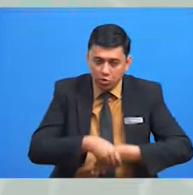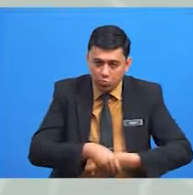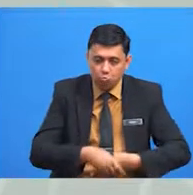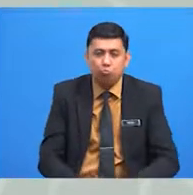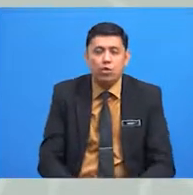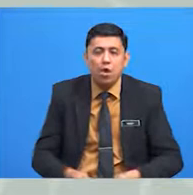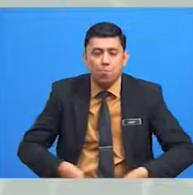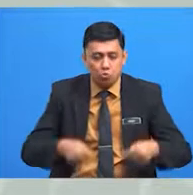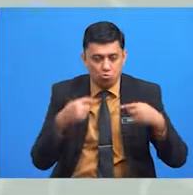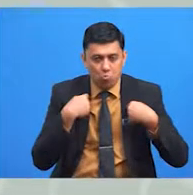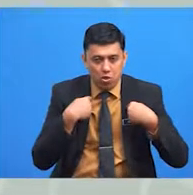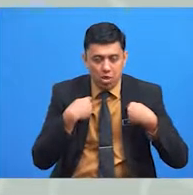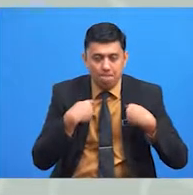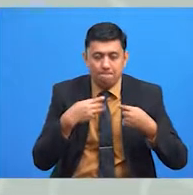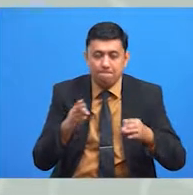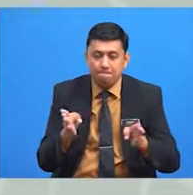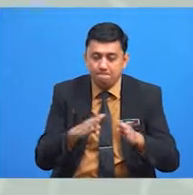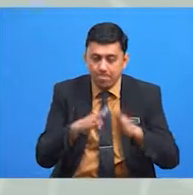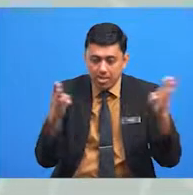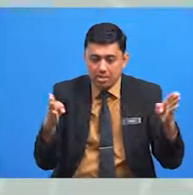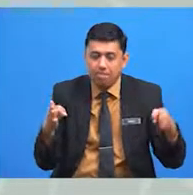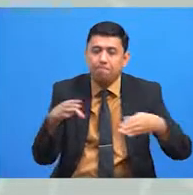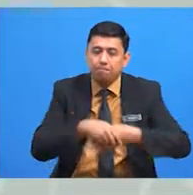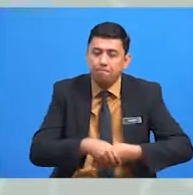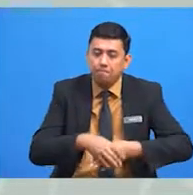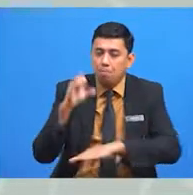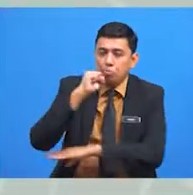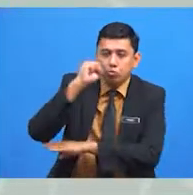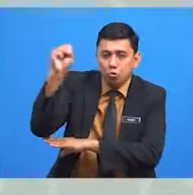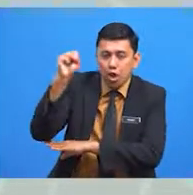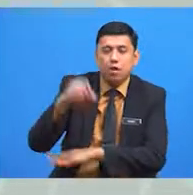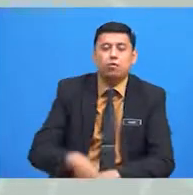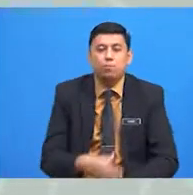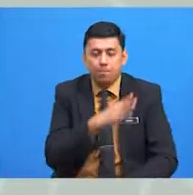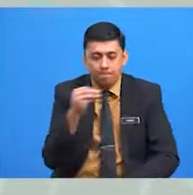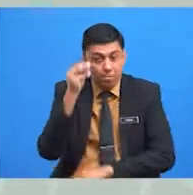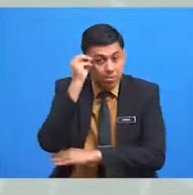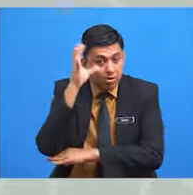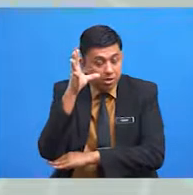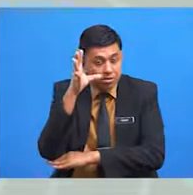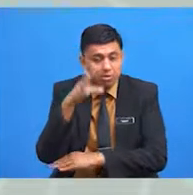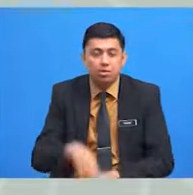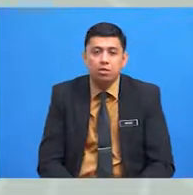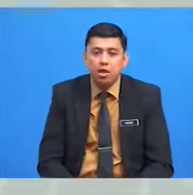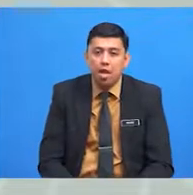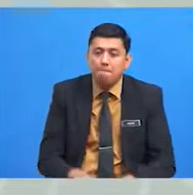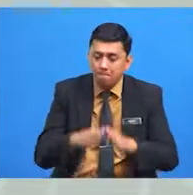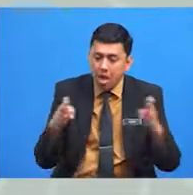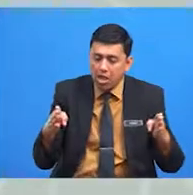Pertubuhan-pertubuhan bahasa Melayu juga ditubuhkan untuk memperjuangkan dan mengembangkan bahasa